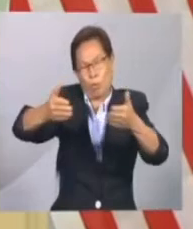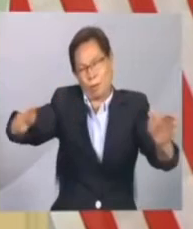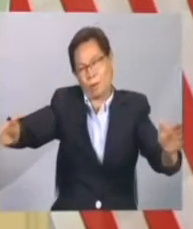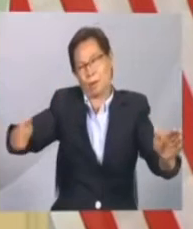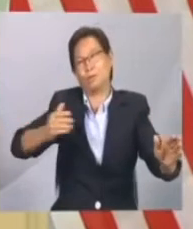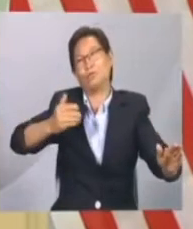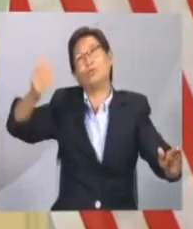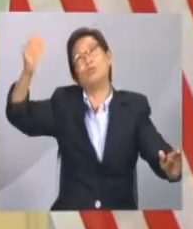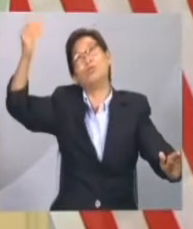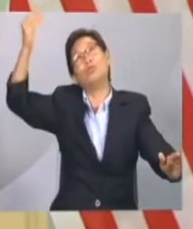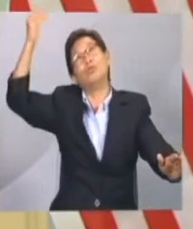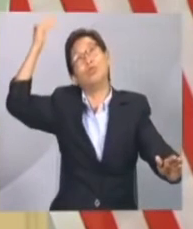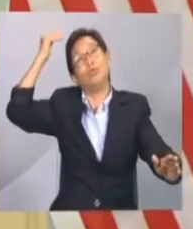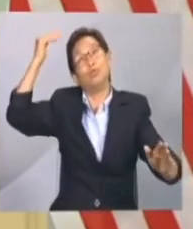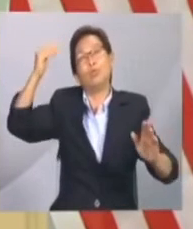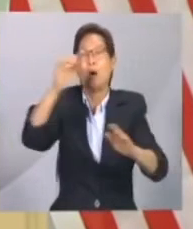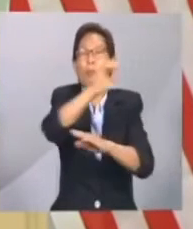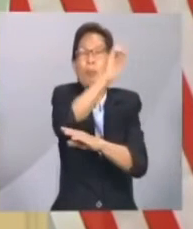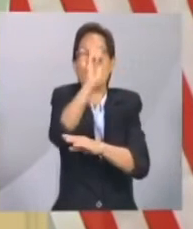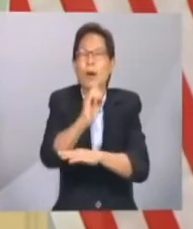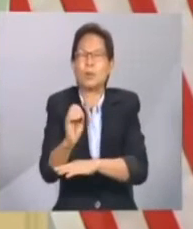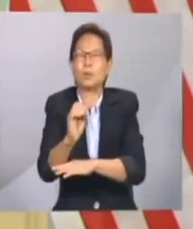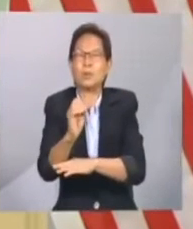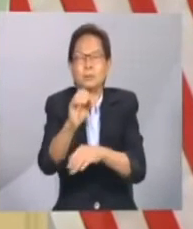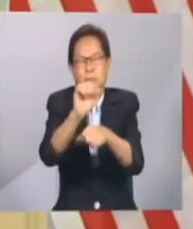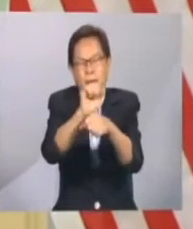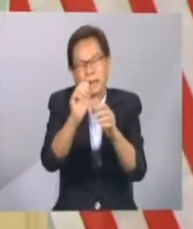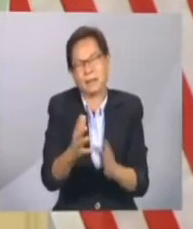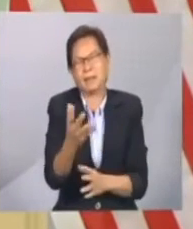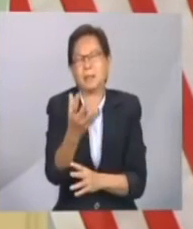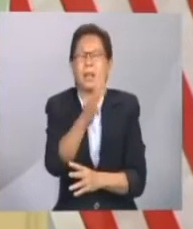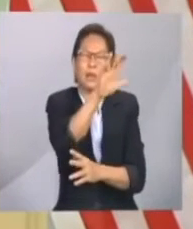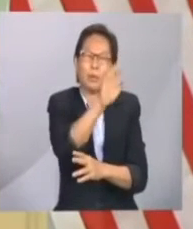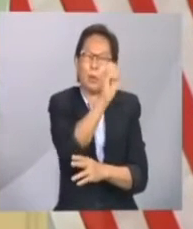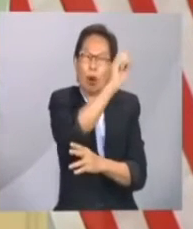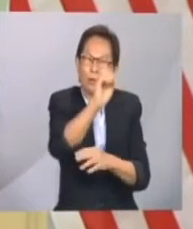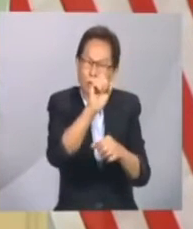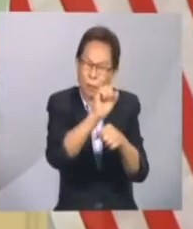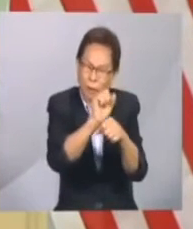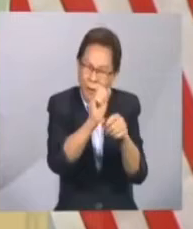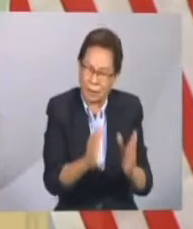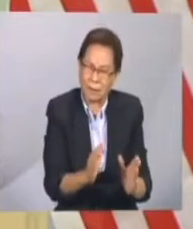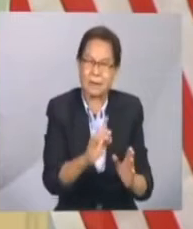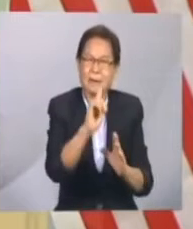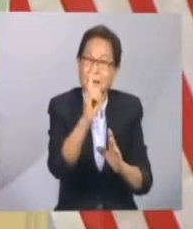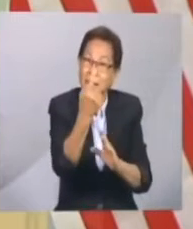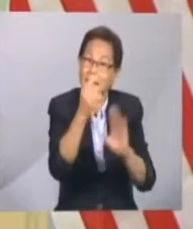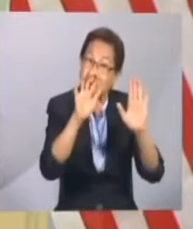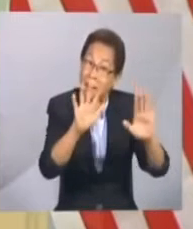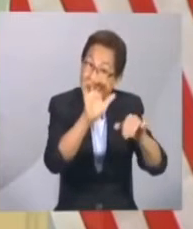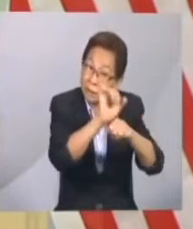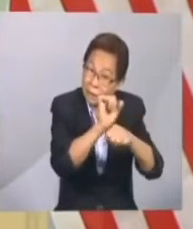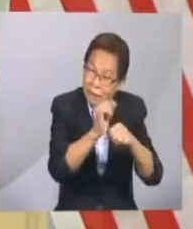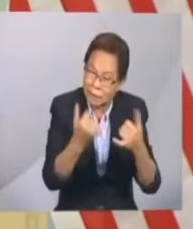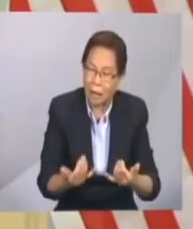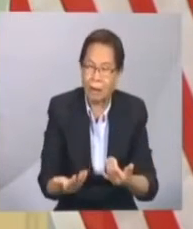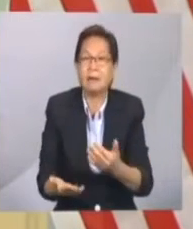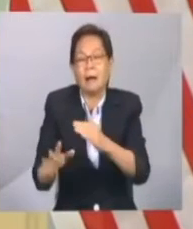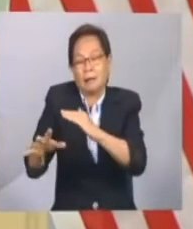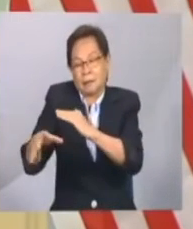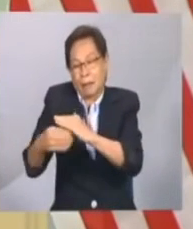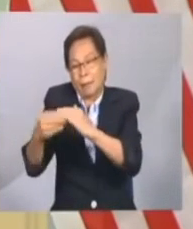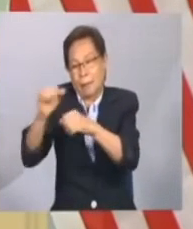Cuma dulu dari segi peratusan pekerjanya mungkin saya kira 50% saja. Jadi sekarang ini kita benarkan